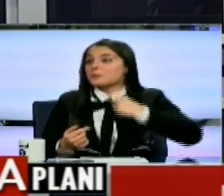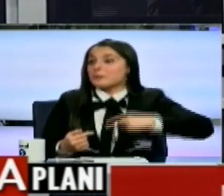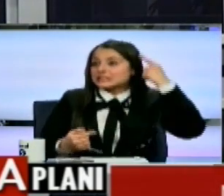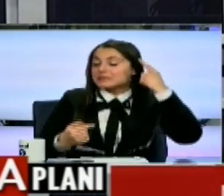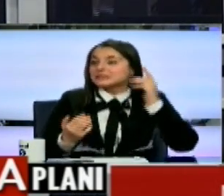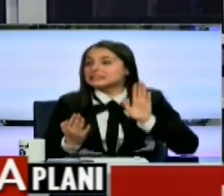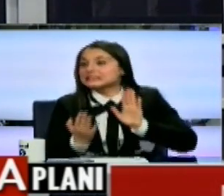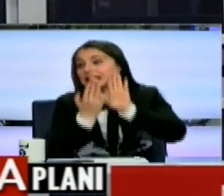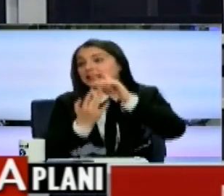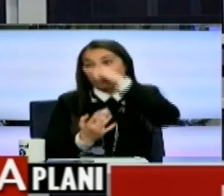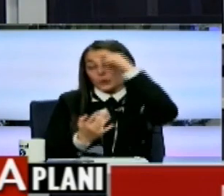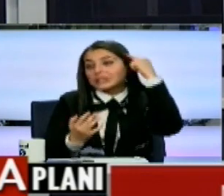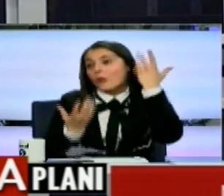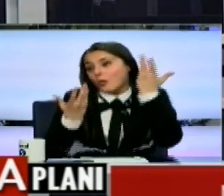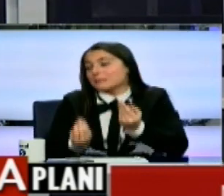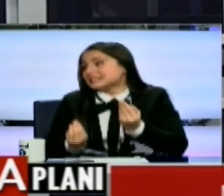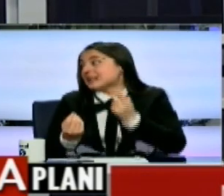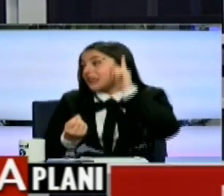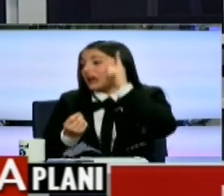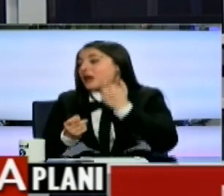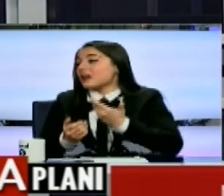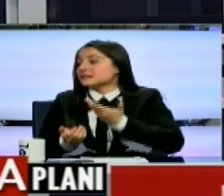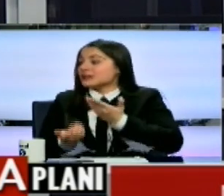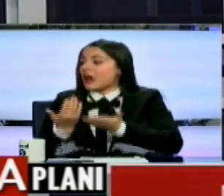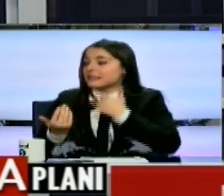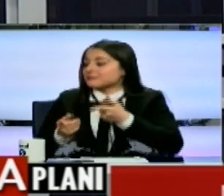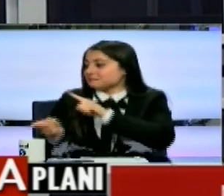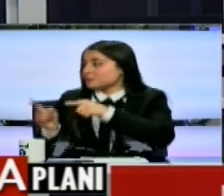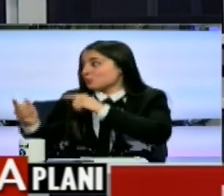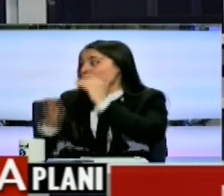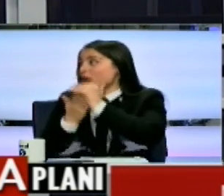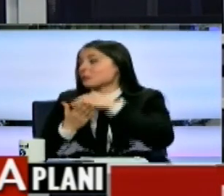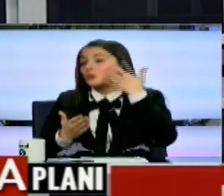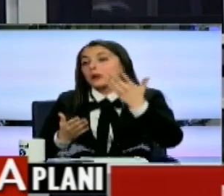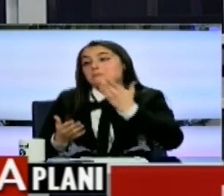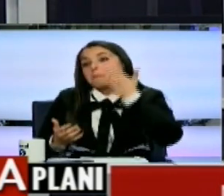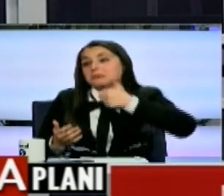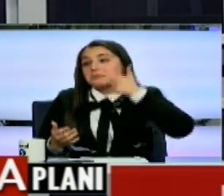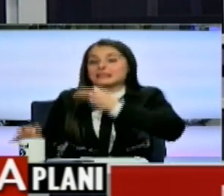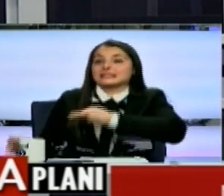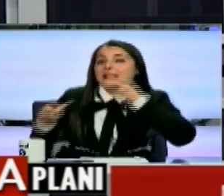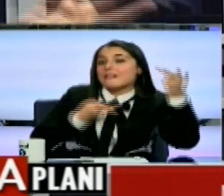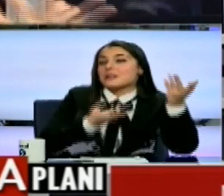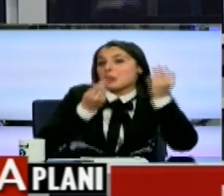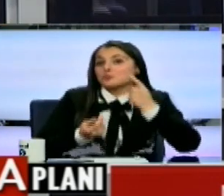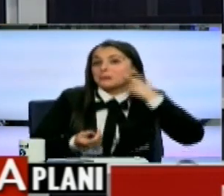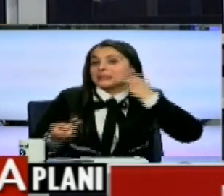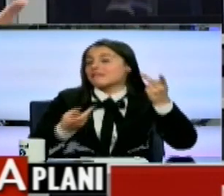Cumhurbaşkanımızla görüşme imkanı da olur. İnşallah bu programdan sonra da Veysel Bey'i davet ederler köşke.